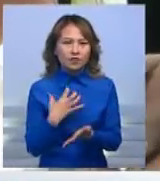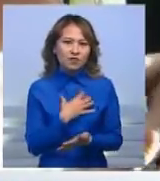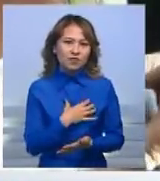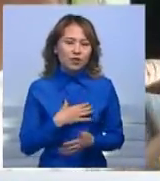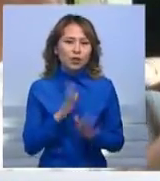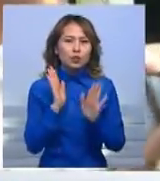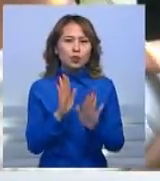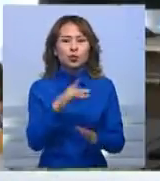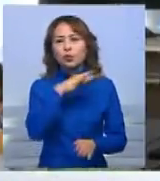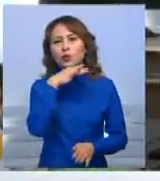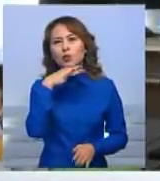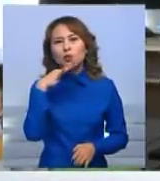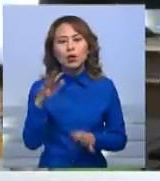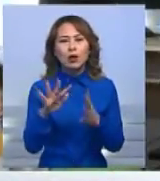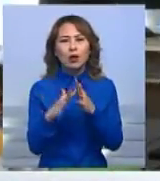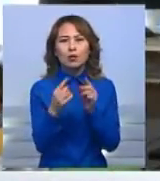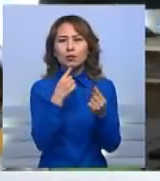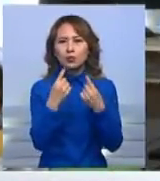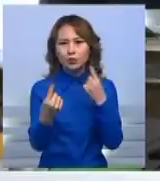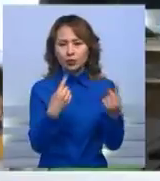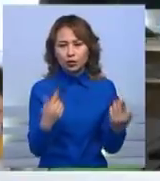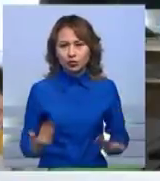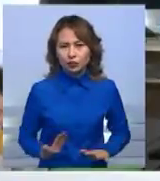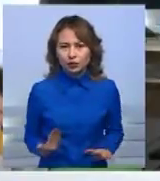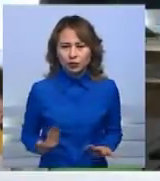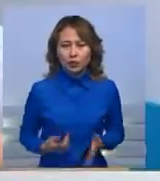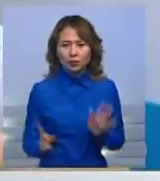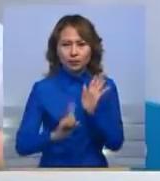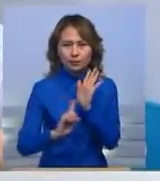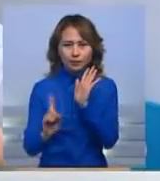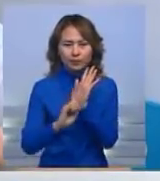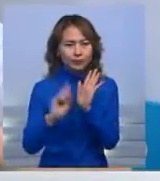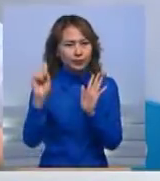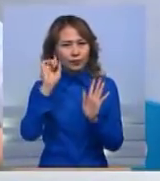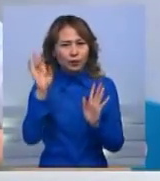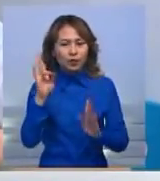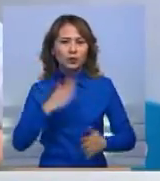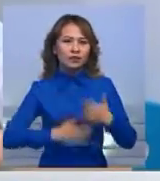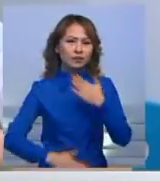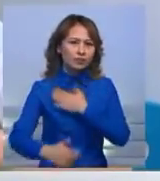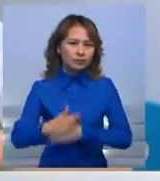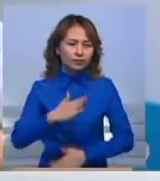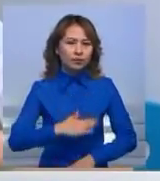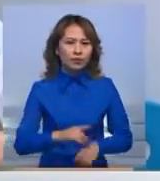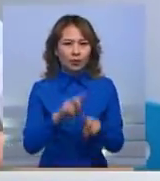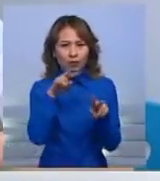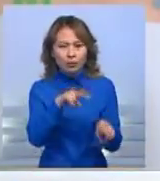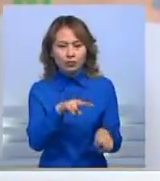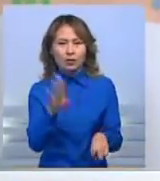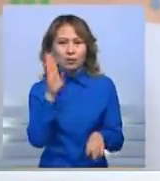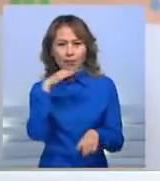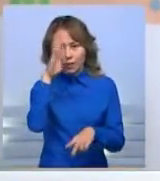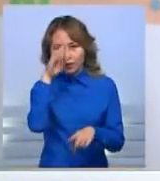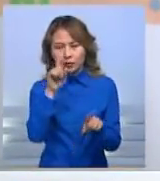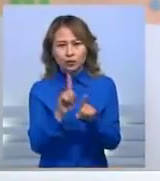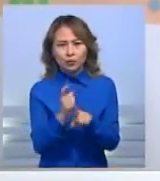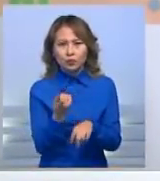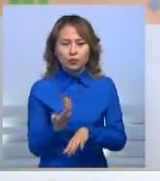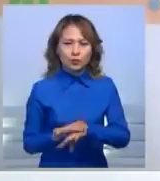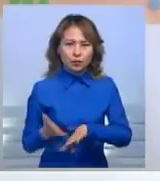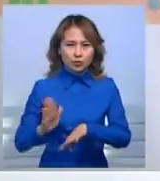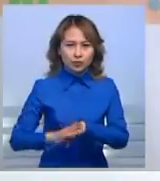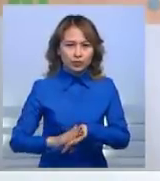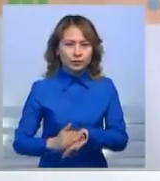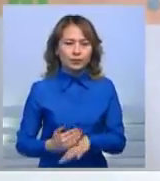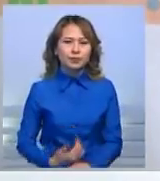Өйткені балалардың көпшілігі ауылдық елді мекендерден қатынайды. Ал мүмкіндігі шектеулі бала бағып отырған ата-аналар үшін бұл